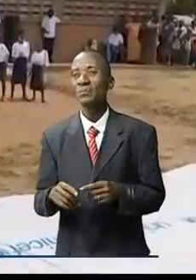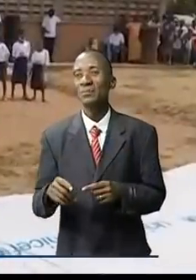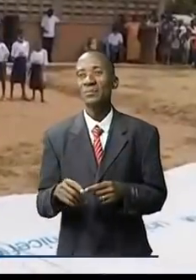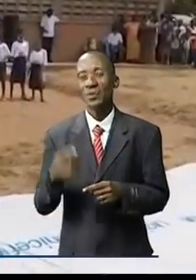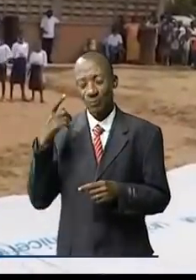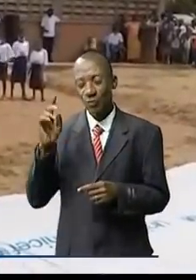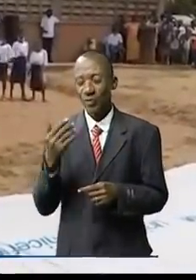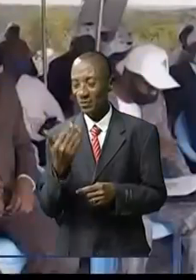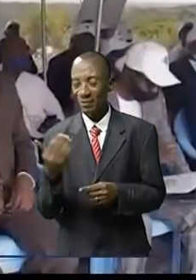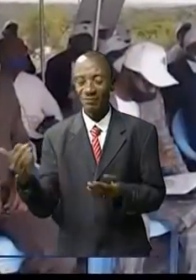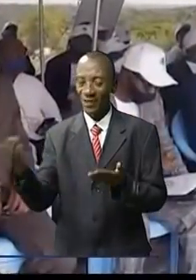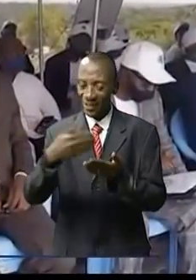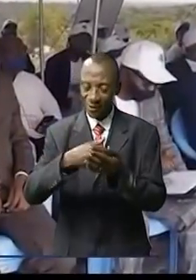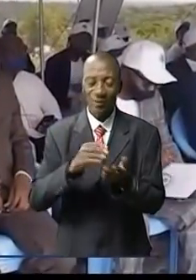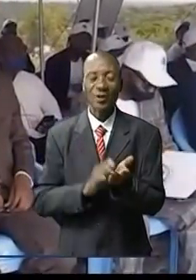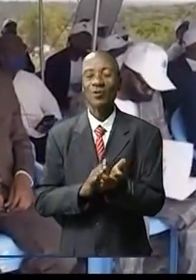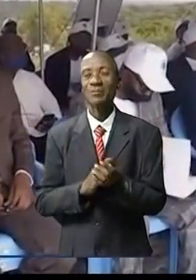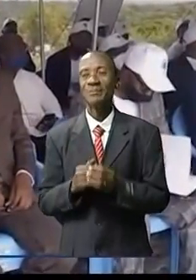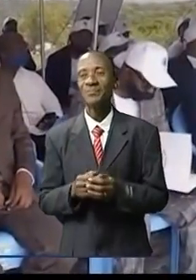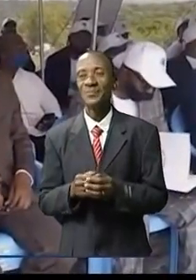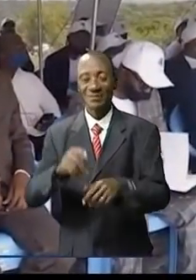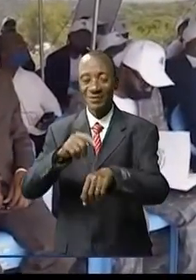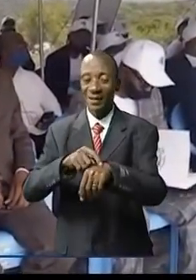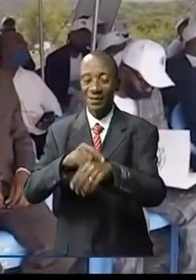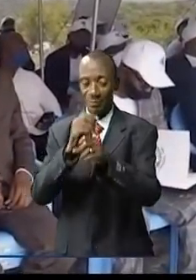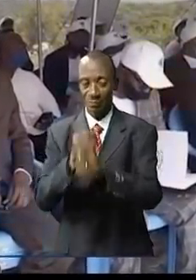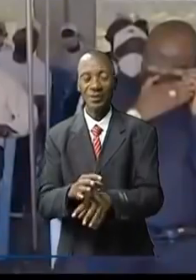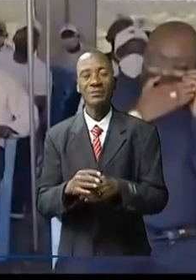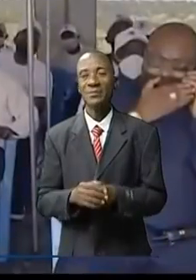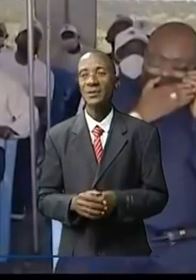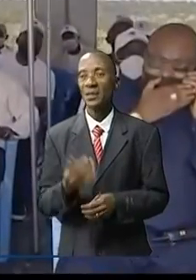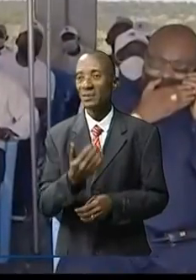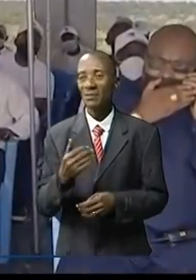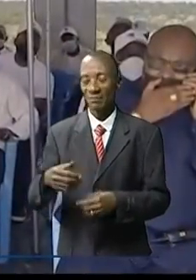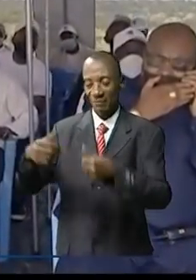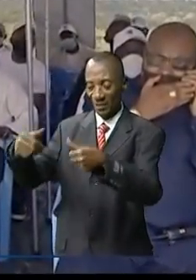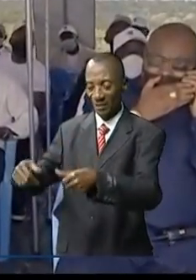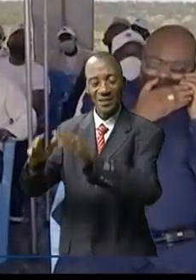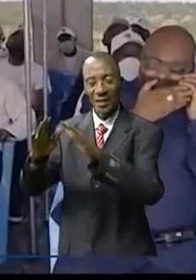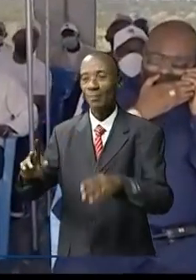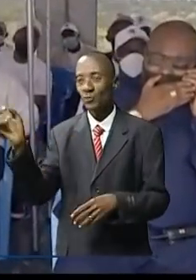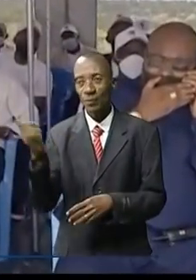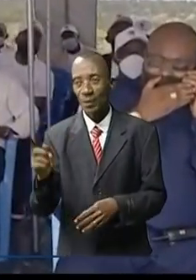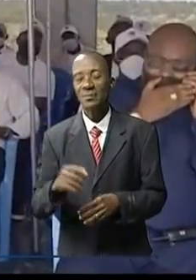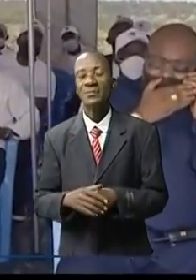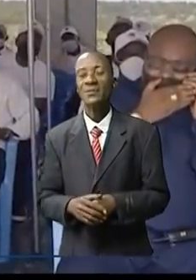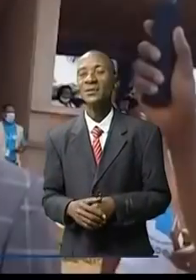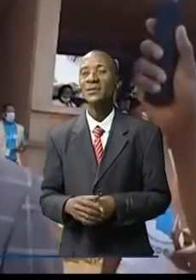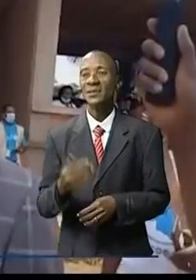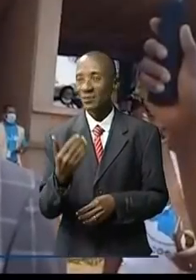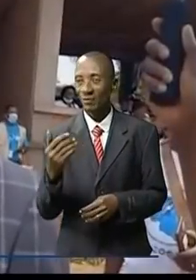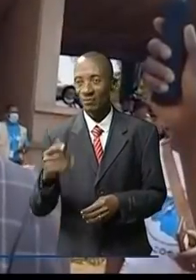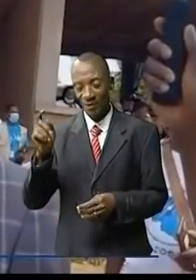Léon Suessué, cette activité vient pallier au manque d'intérêt de certains parents à la scolarisation de leurs enfants.